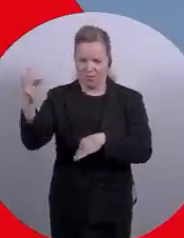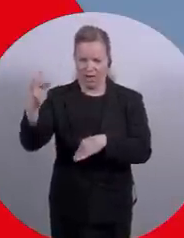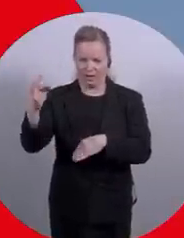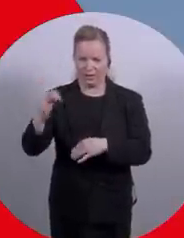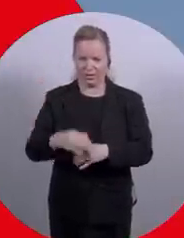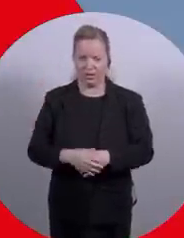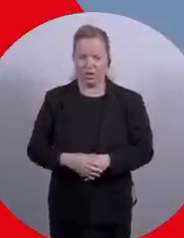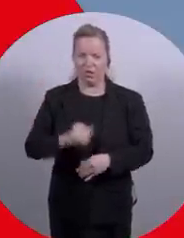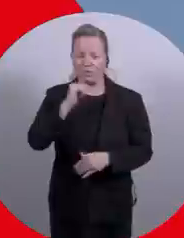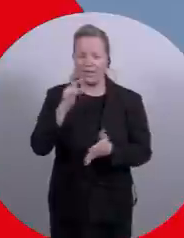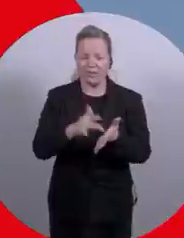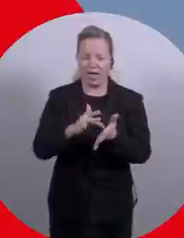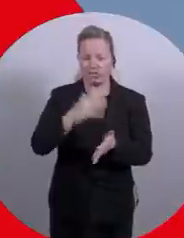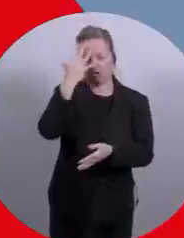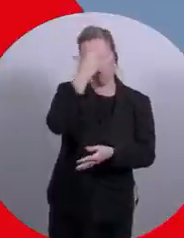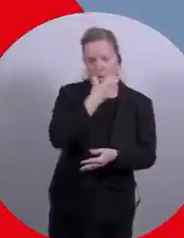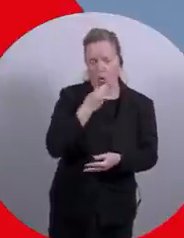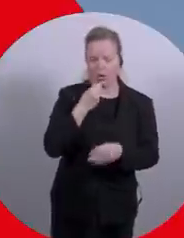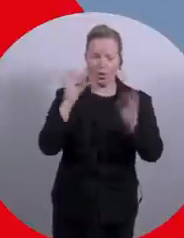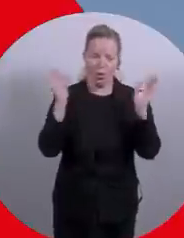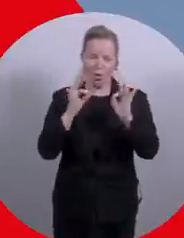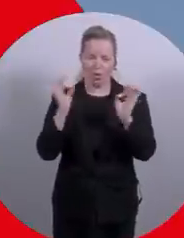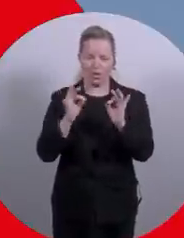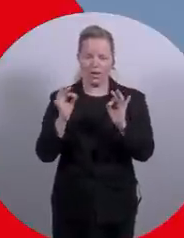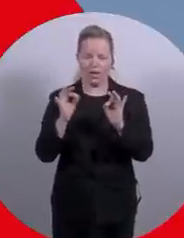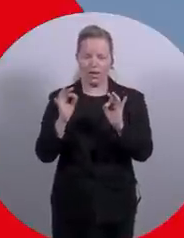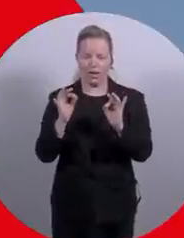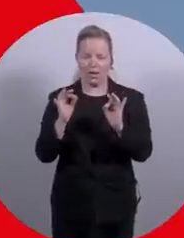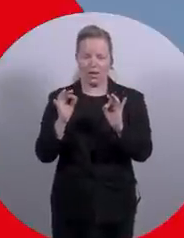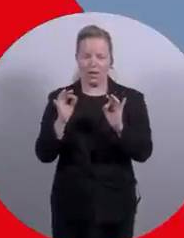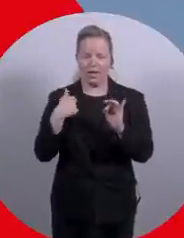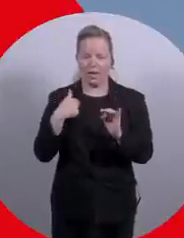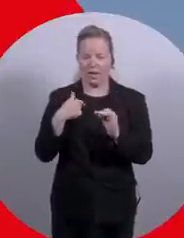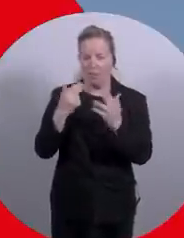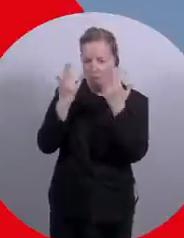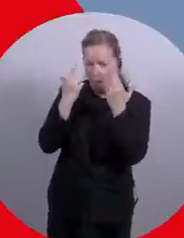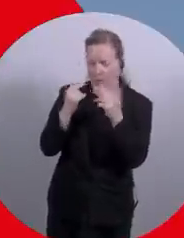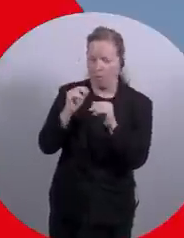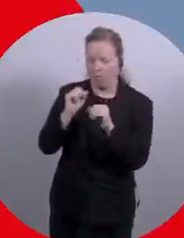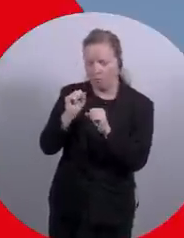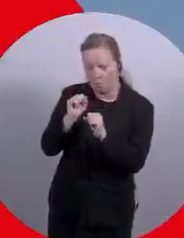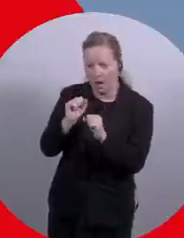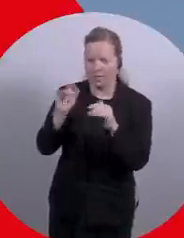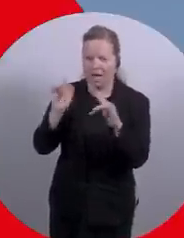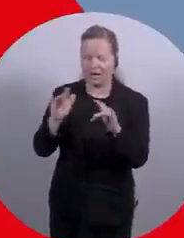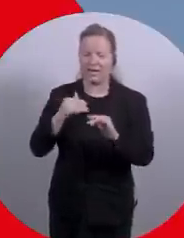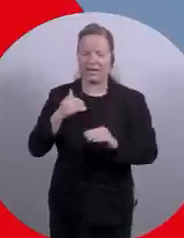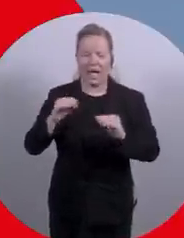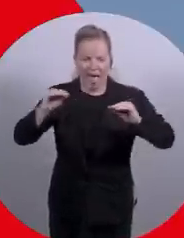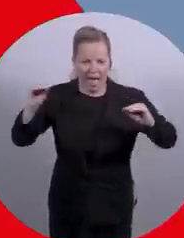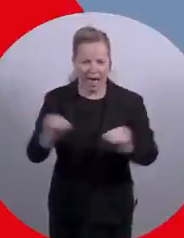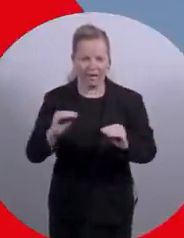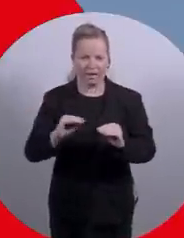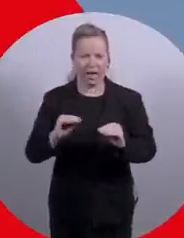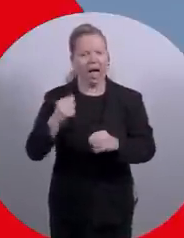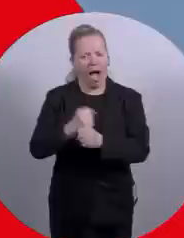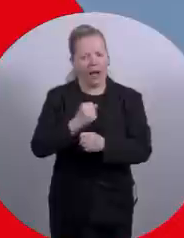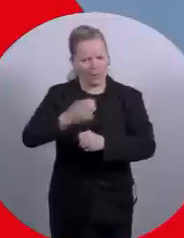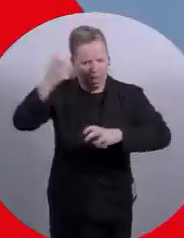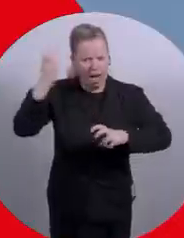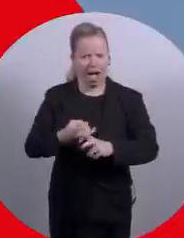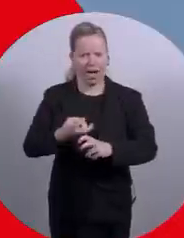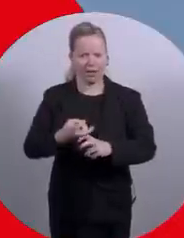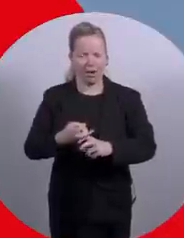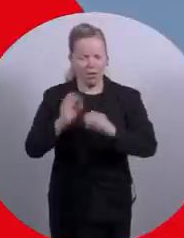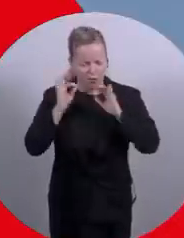weil es so schön bin oder weil er mir irgendwo hingehen hab sondern weil ich mit ehrlicher und harter Arbeit wirklich für